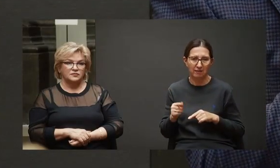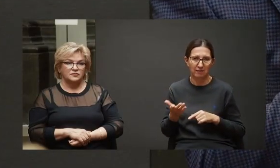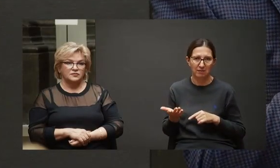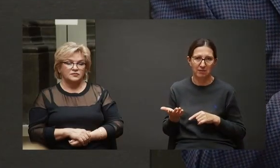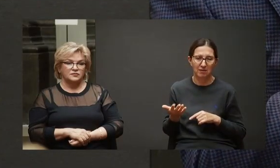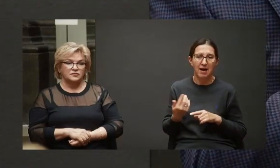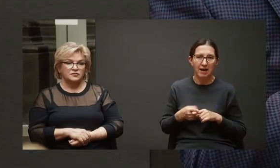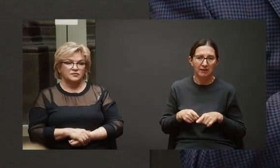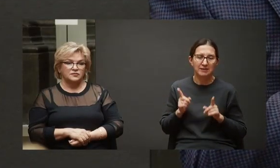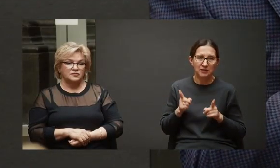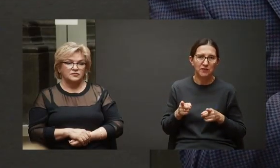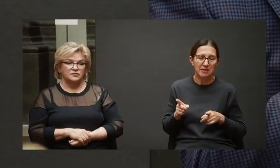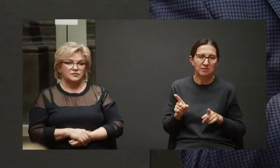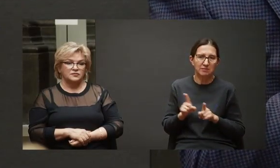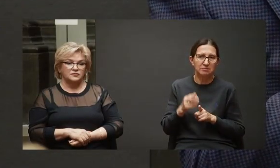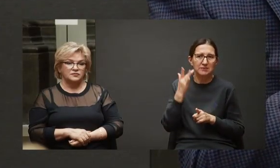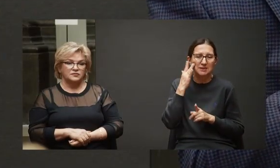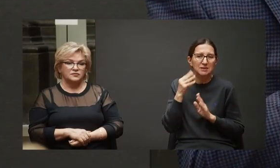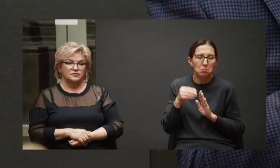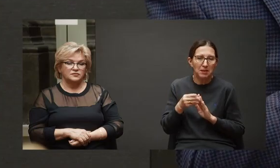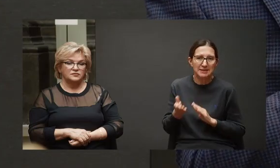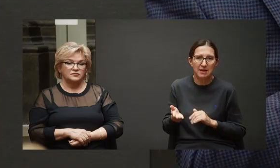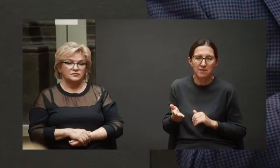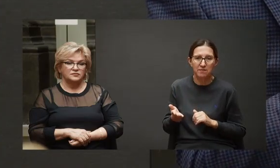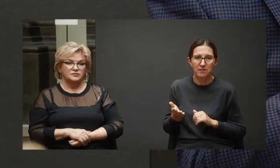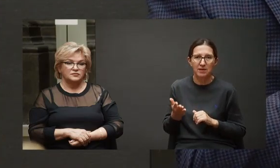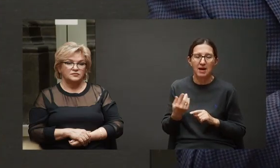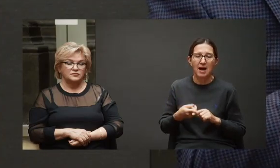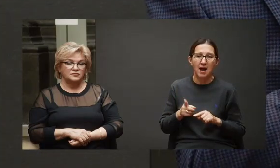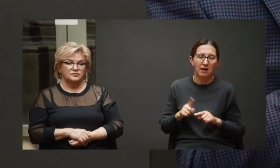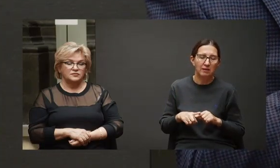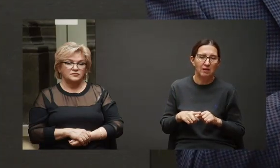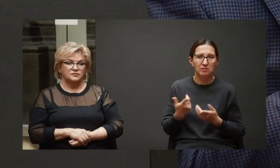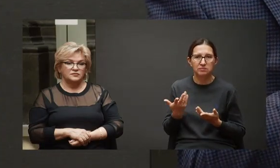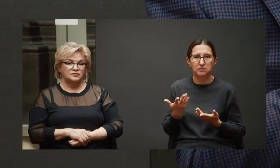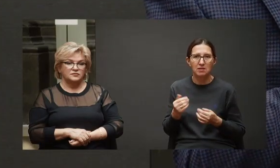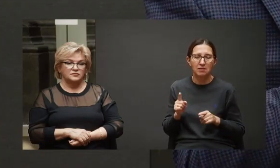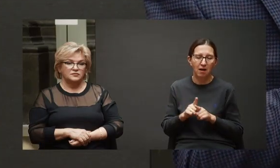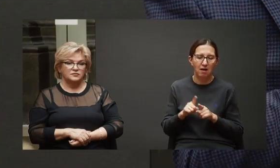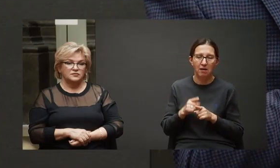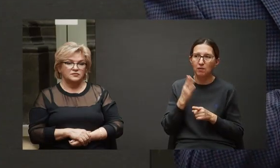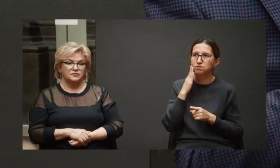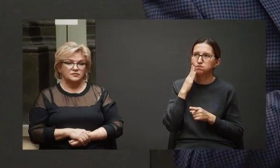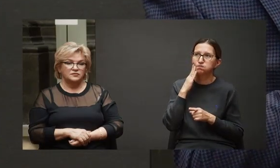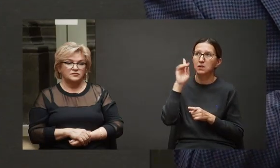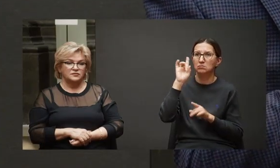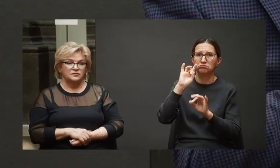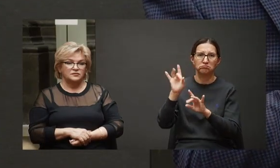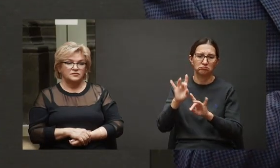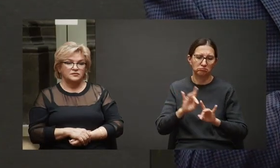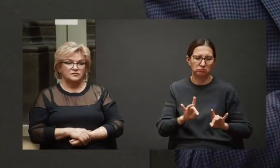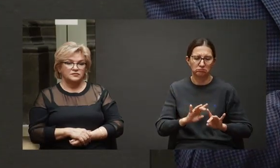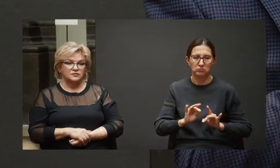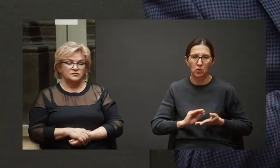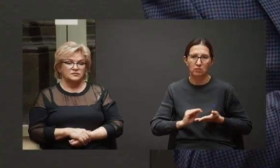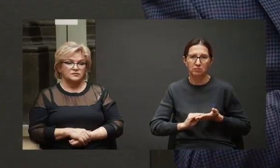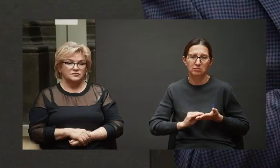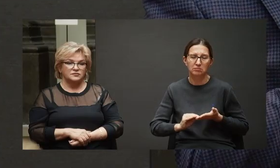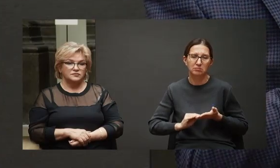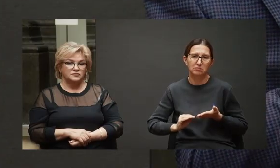это в определенном смысле, это прикидывается стенограммой, это прикидывается, вот знаете, таким